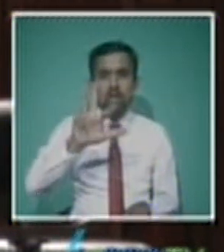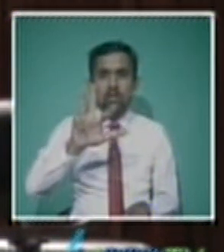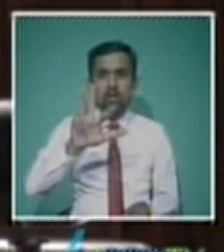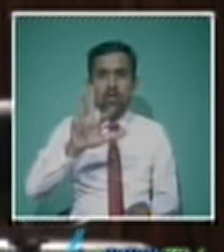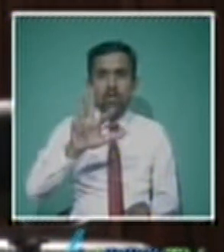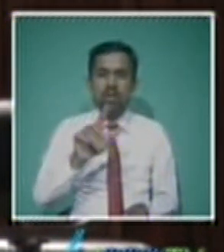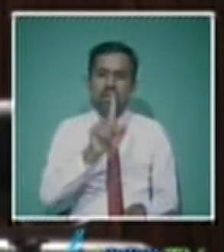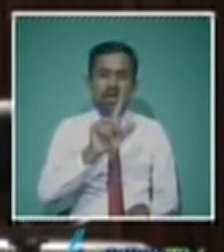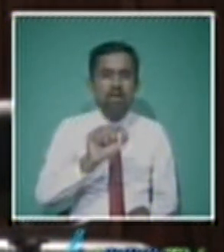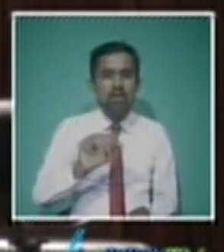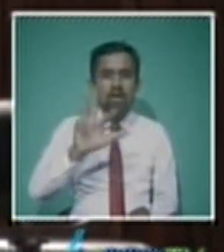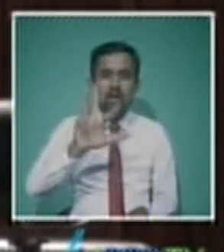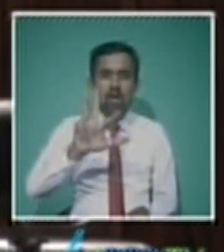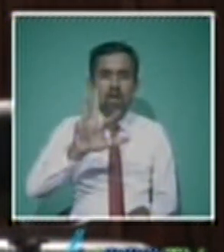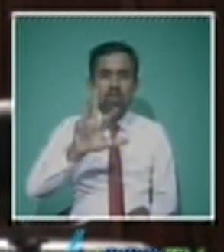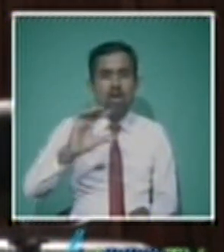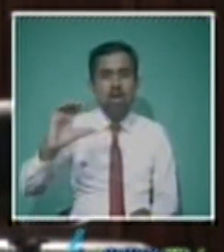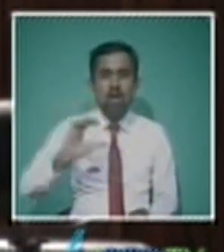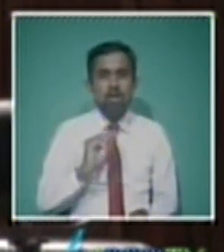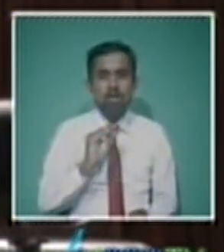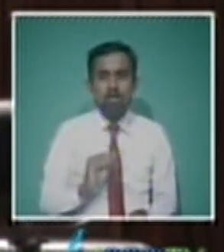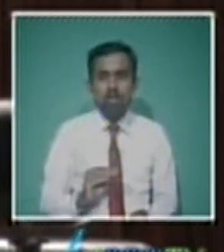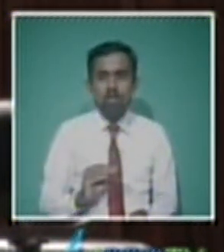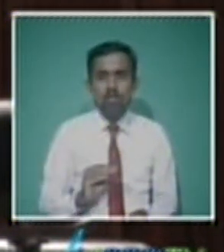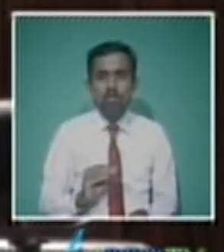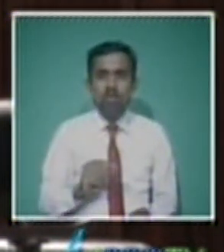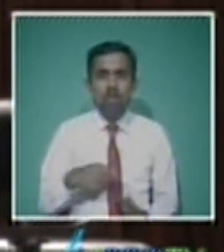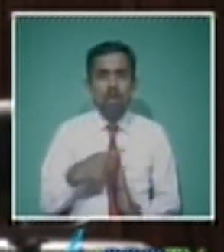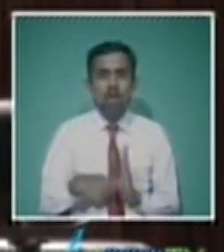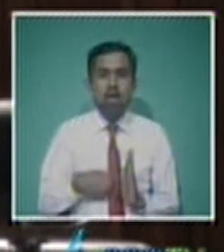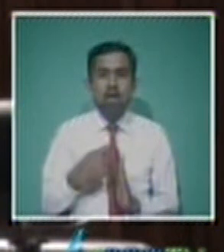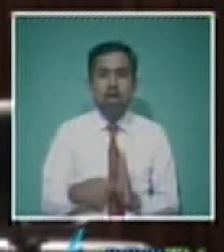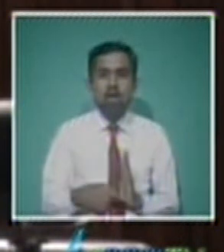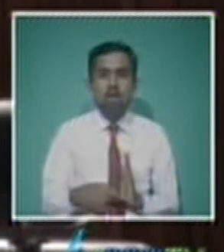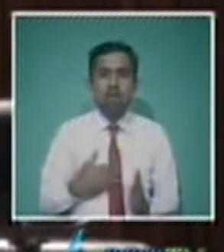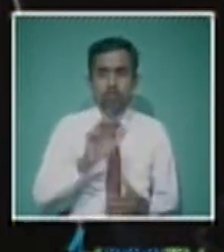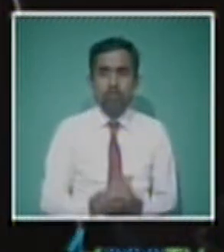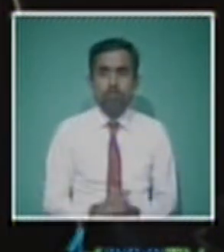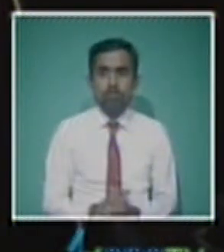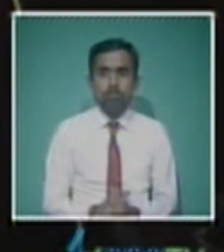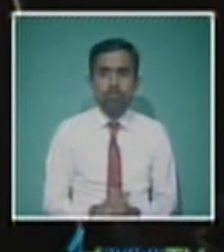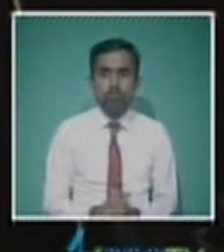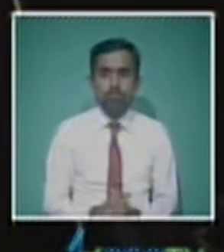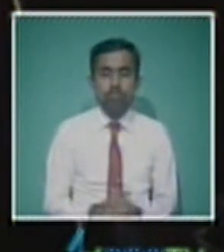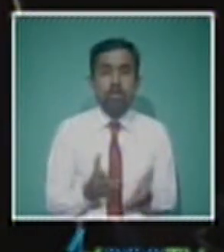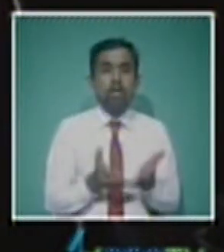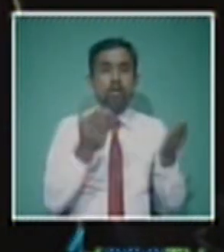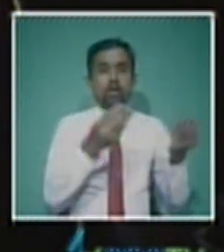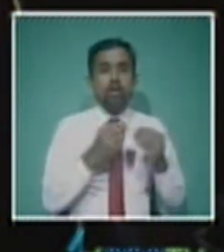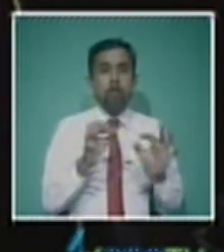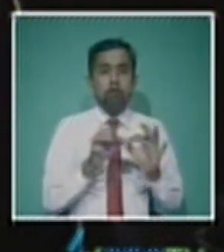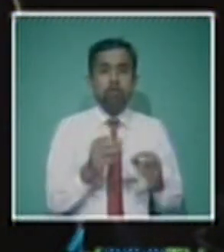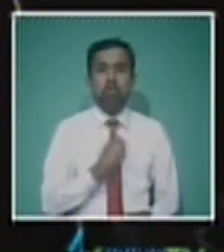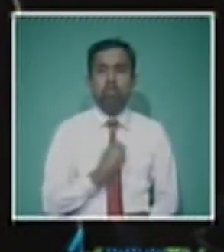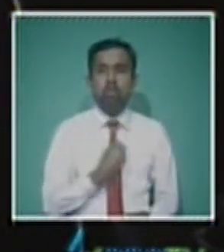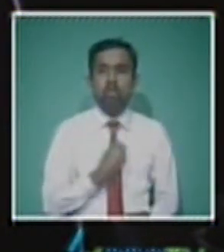නෙමෙයි 1.9ක් හරි ලැබෙනවා නම් ඒකත් මේ රටේ හැටියට අපි සතුටු වෙන්න ඕන. ඉන්දියාවෙන් අපට බිලියන